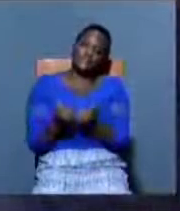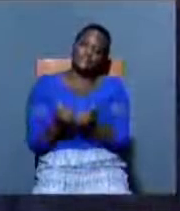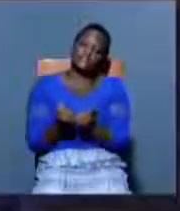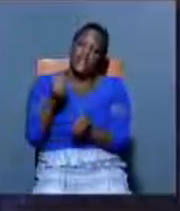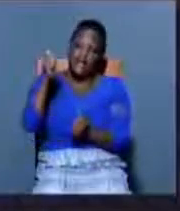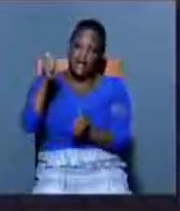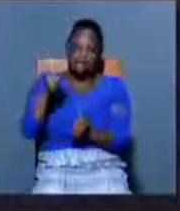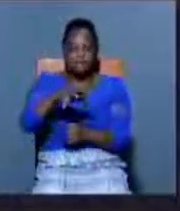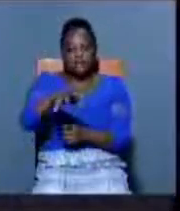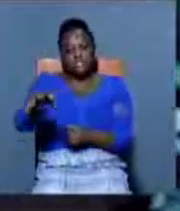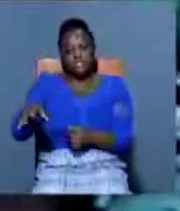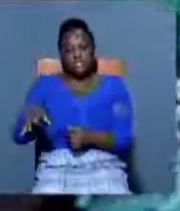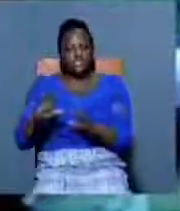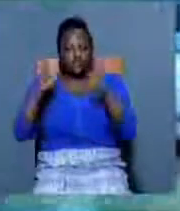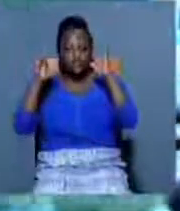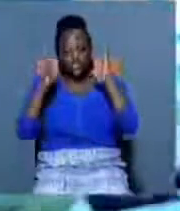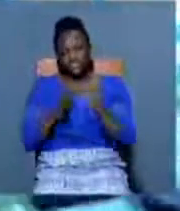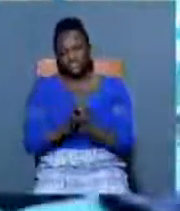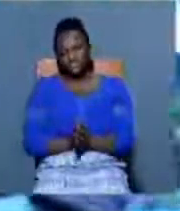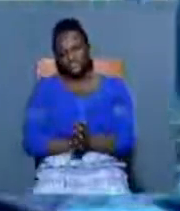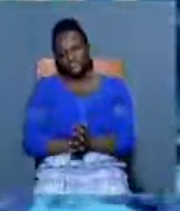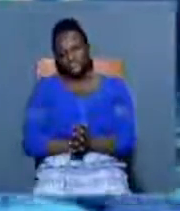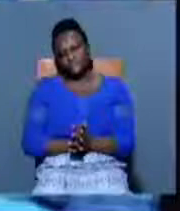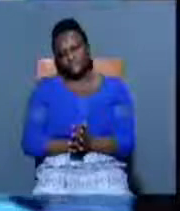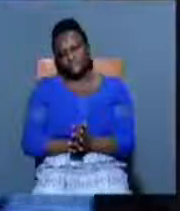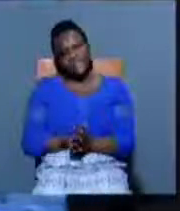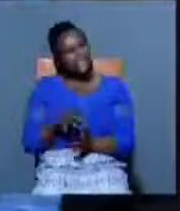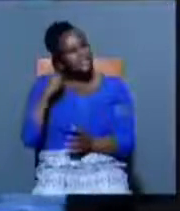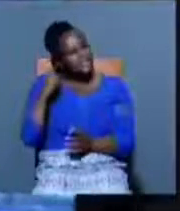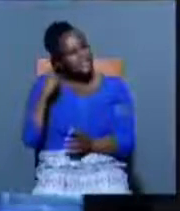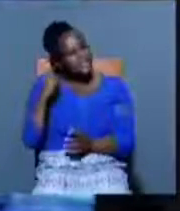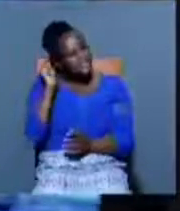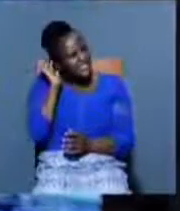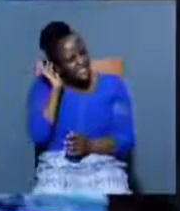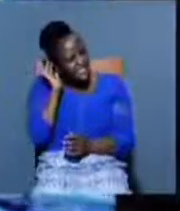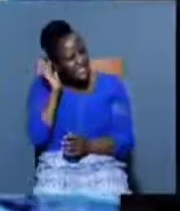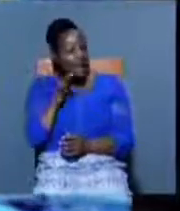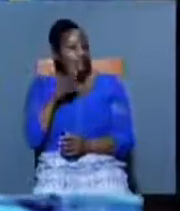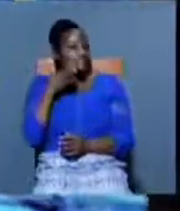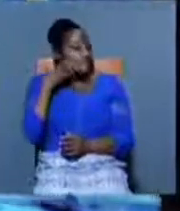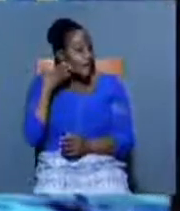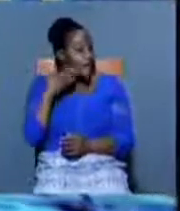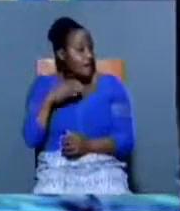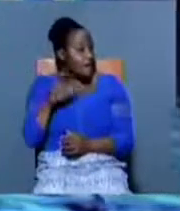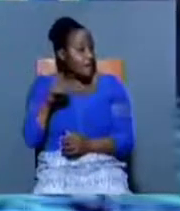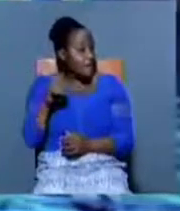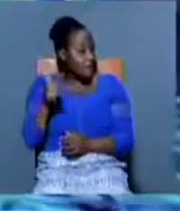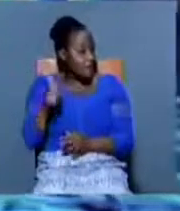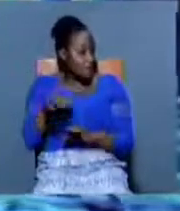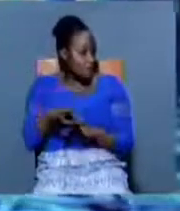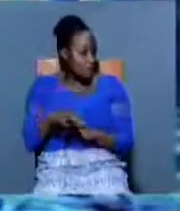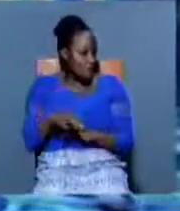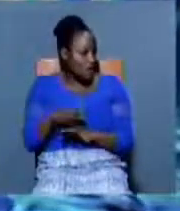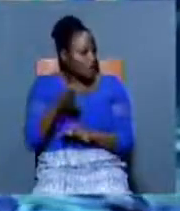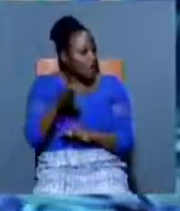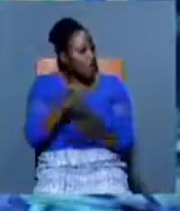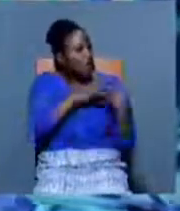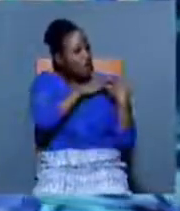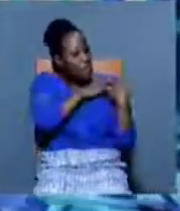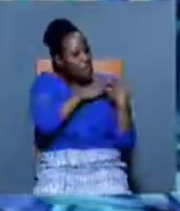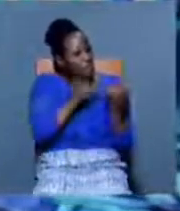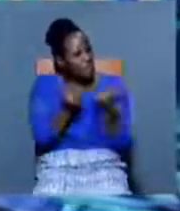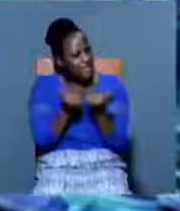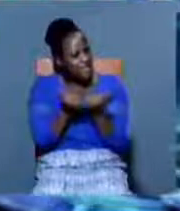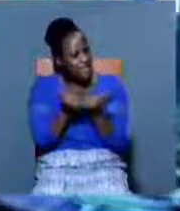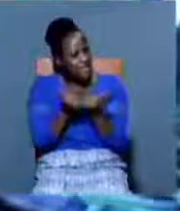atakayoishi. Mnisikilize vijana ambao hamjaoa na wanaume mliooa, wewe una wajibu wa kutengeneza mazingira ya